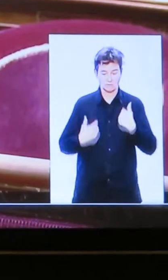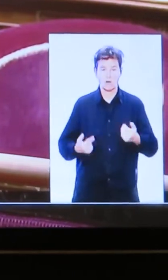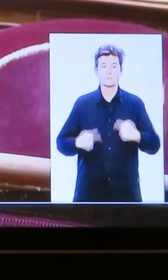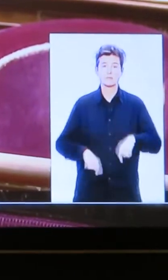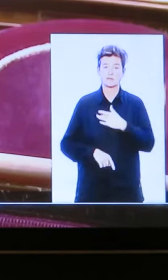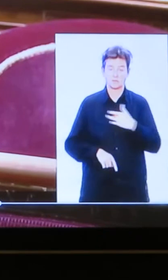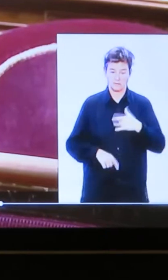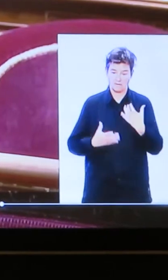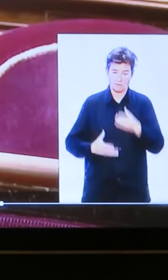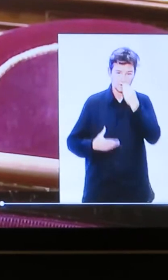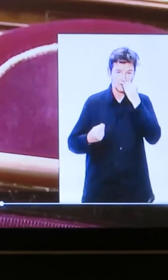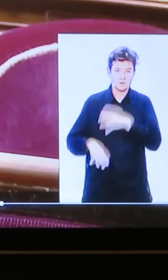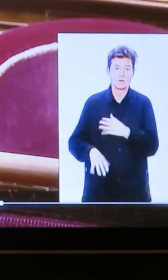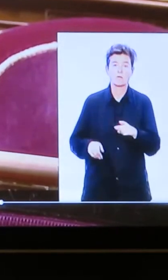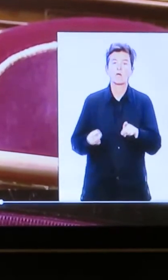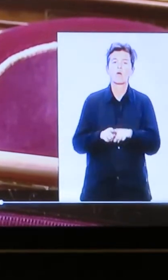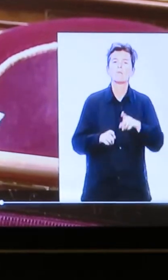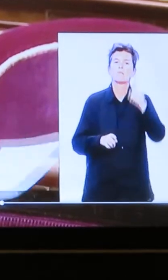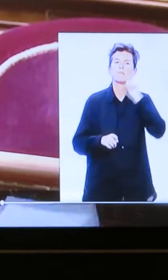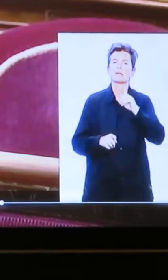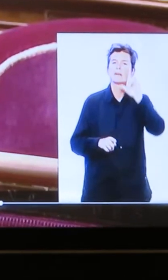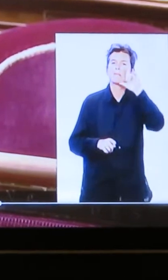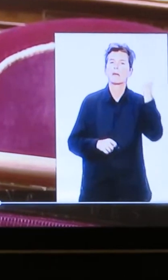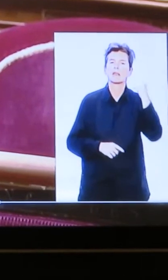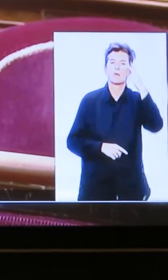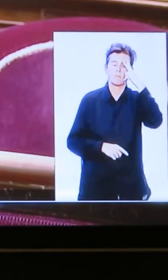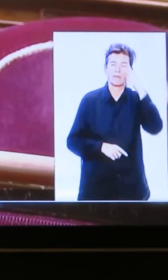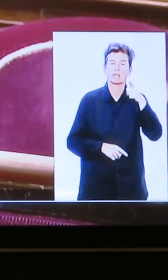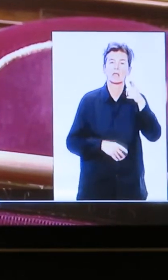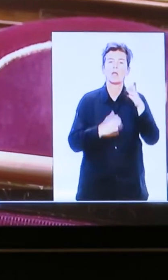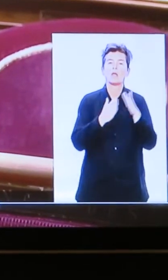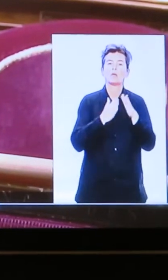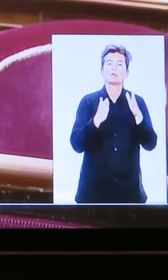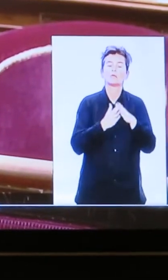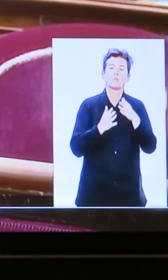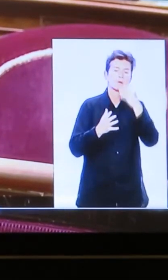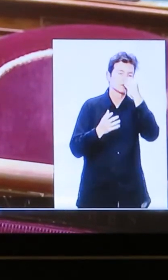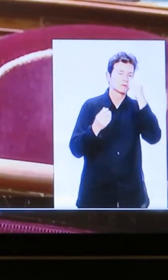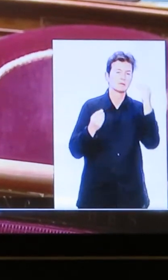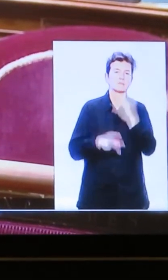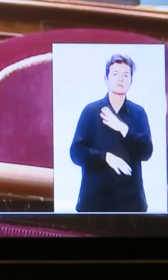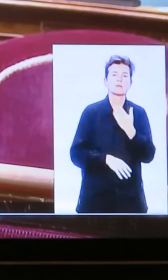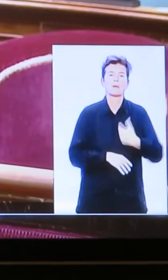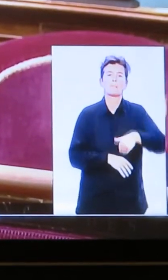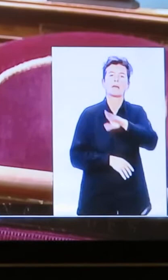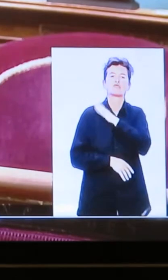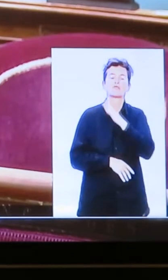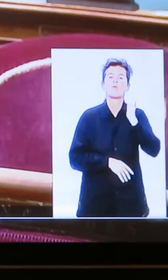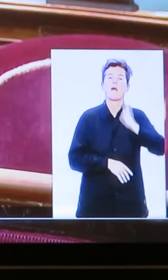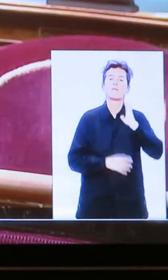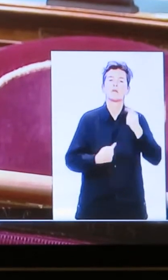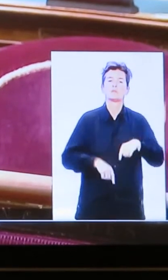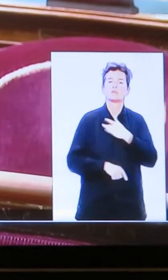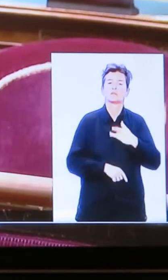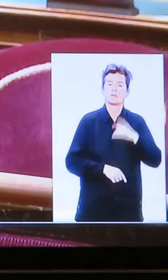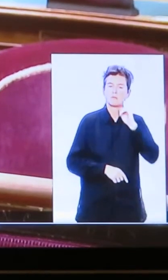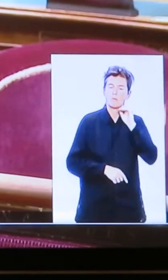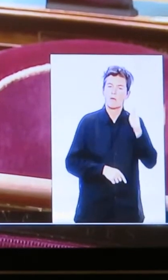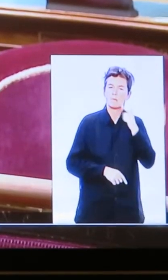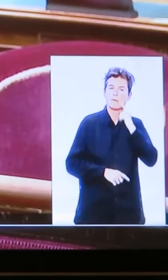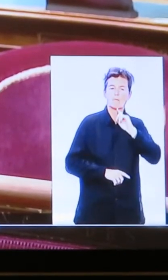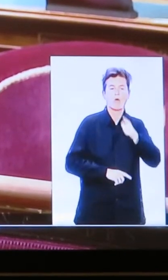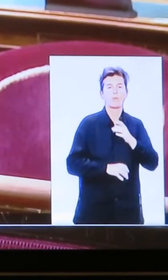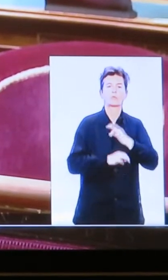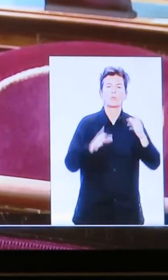Santé, comme Madame Marine Le Pen avait demandé la démission de Madame Roselyne Bachelot, alors ministre de la Santé, parce qu'elle avait commandé, je cite,